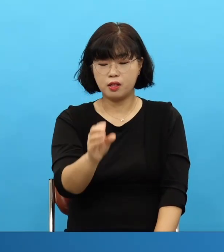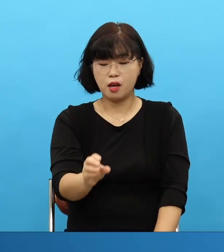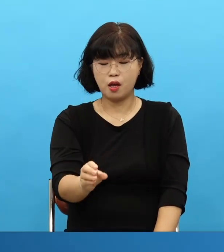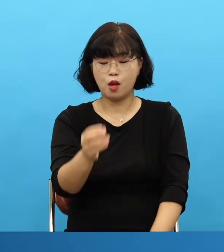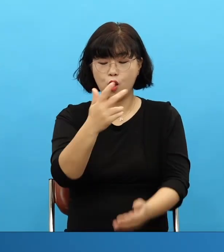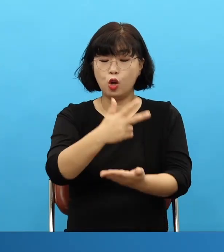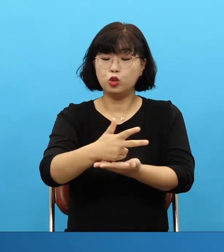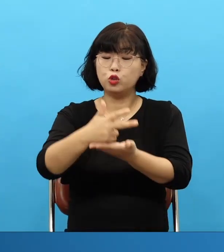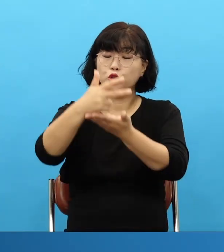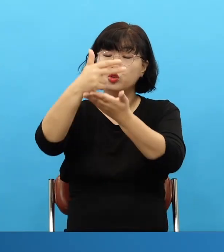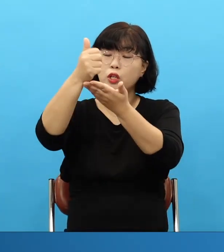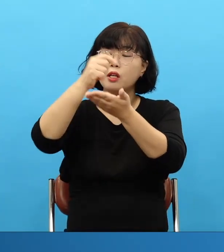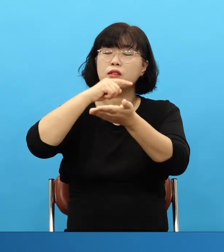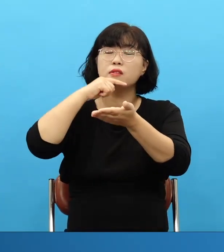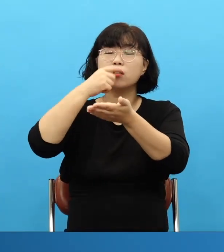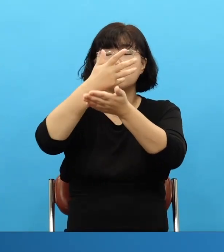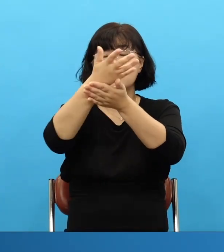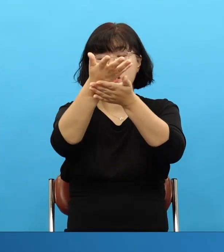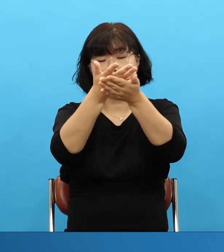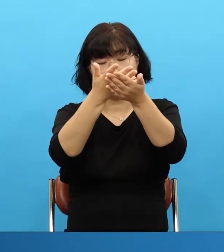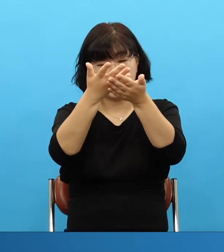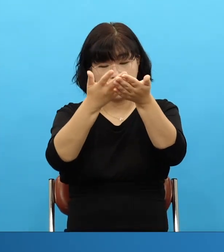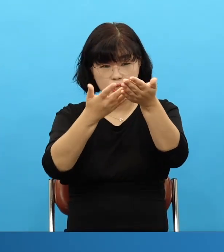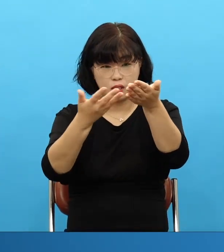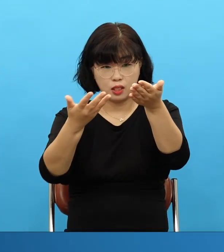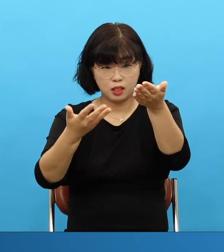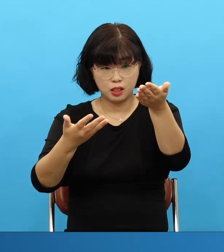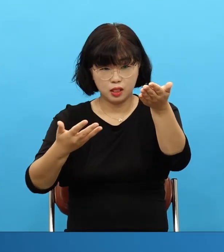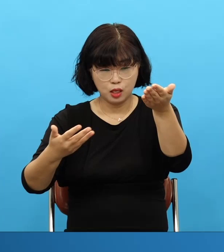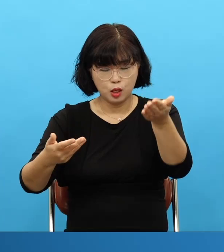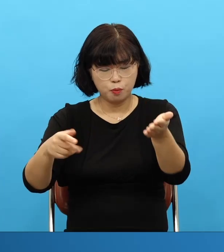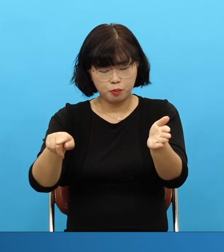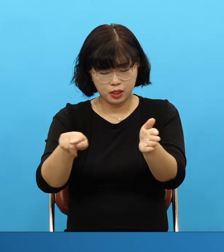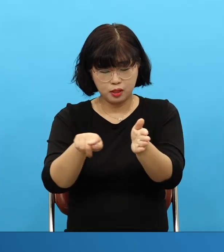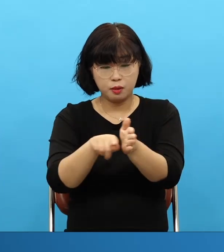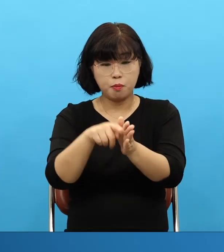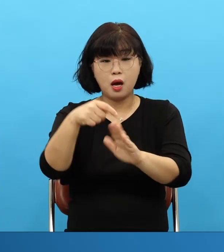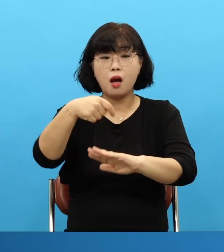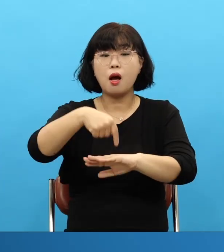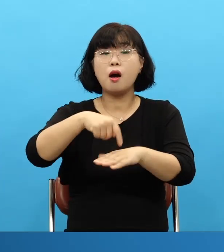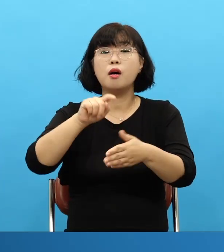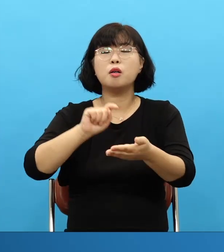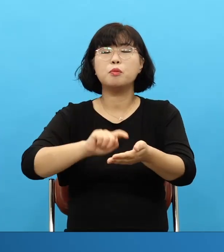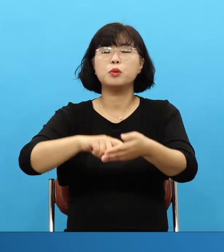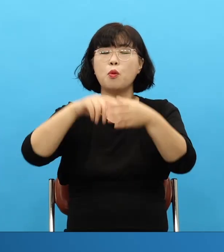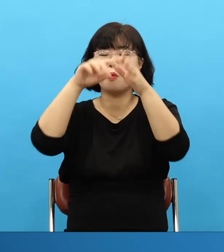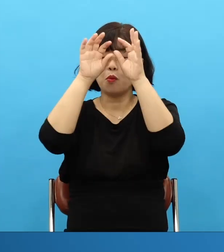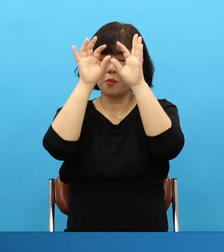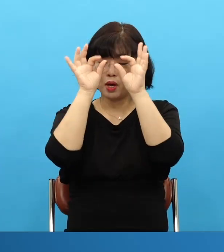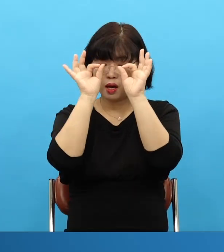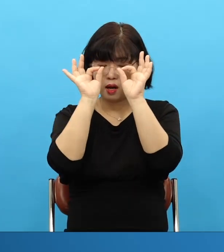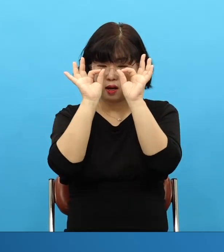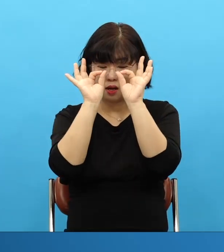십자가에 주가 흘린 피를 믿는 마음으로